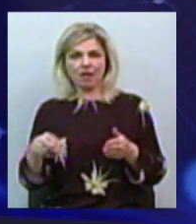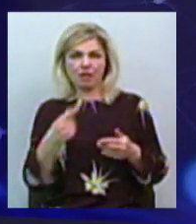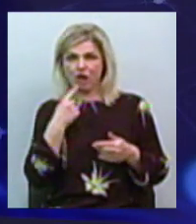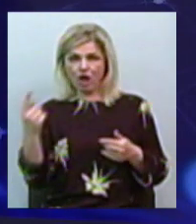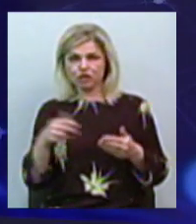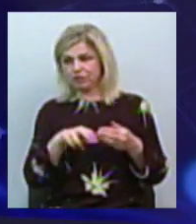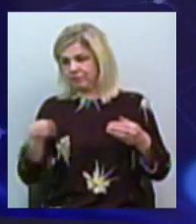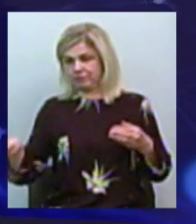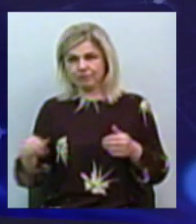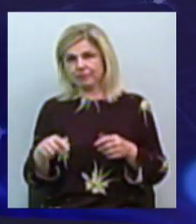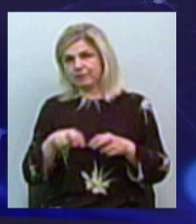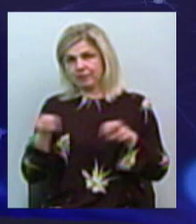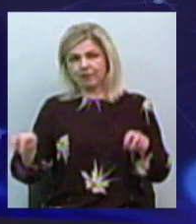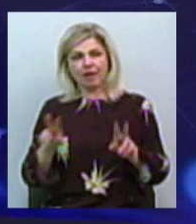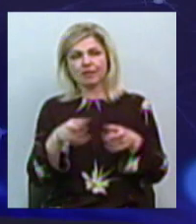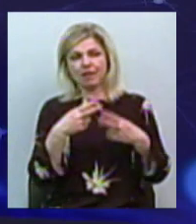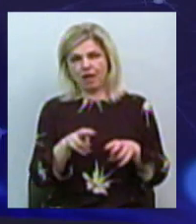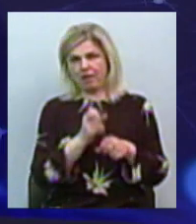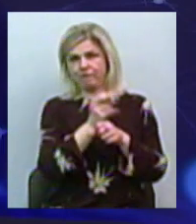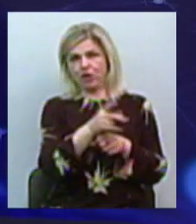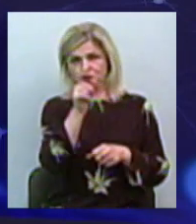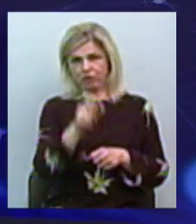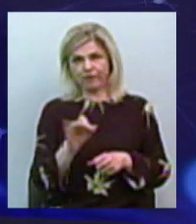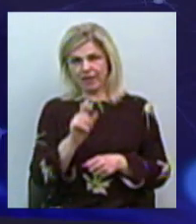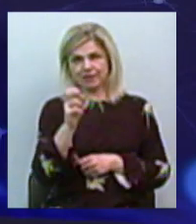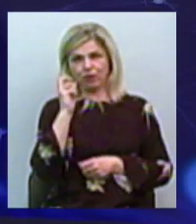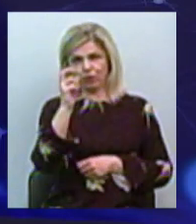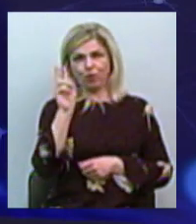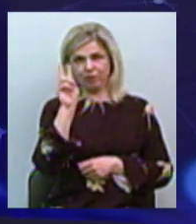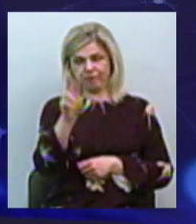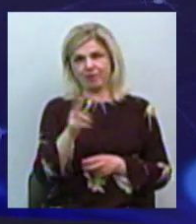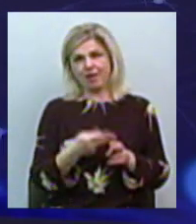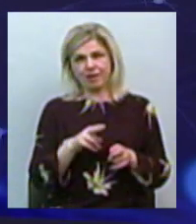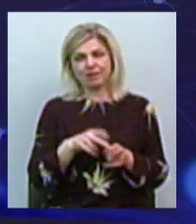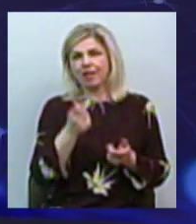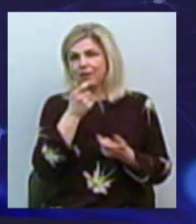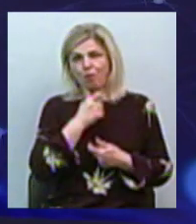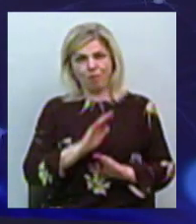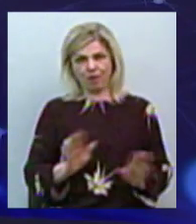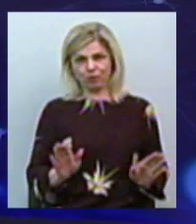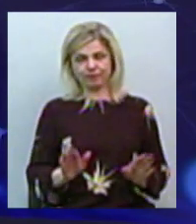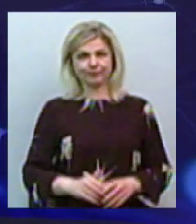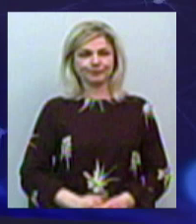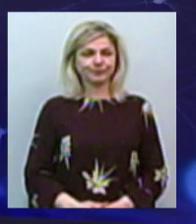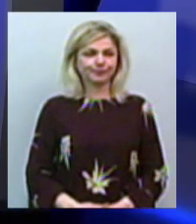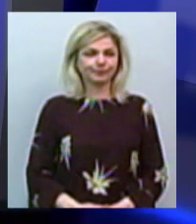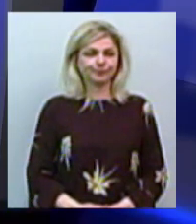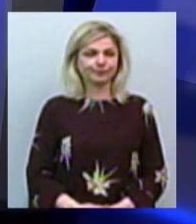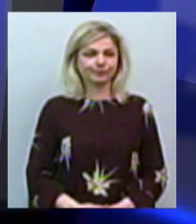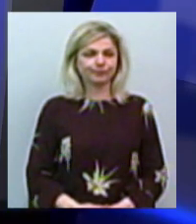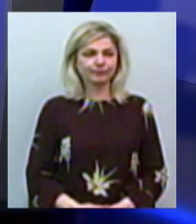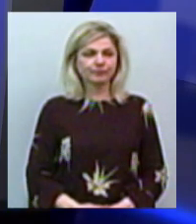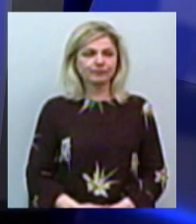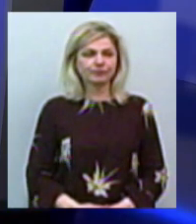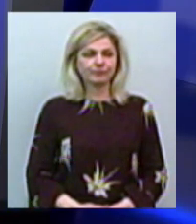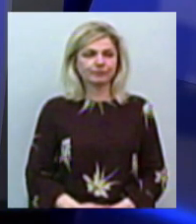але не треба її викидати з громадського транспорту, то вже є негуманно, скажімо так. Ну, так, не